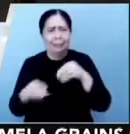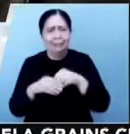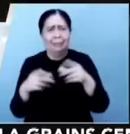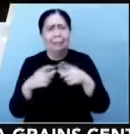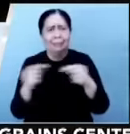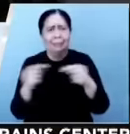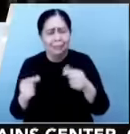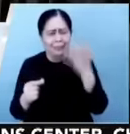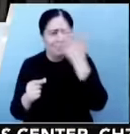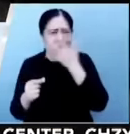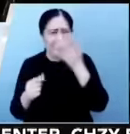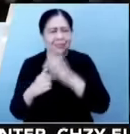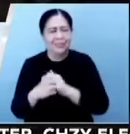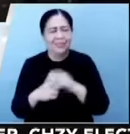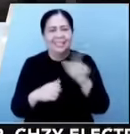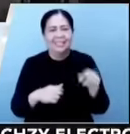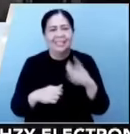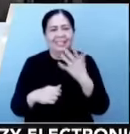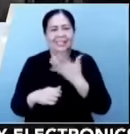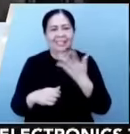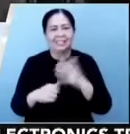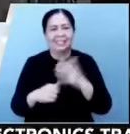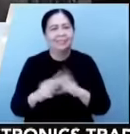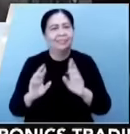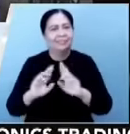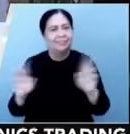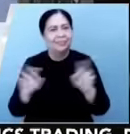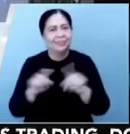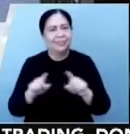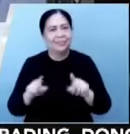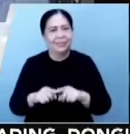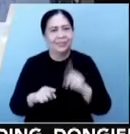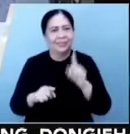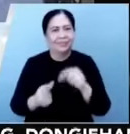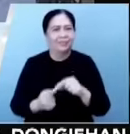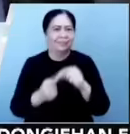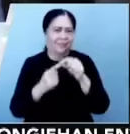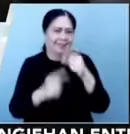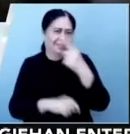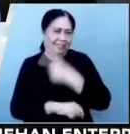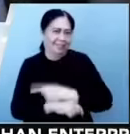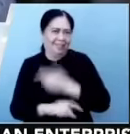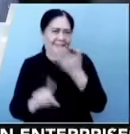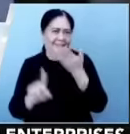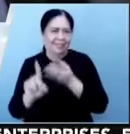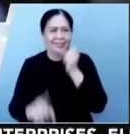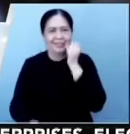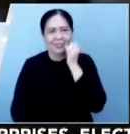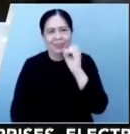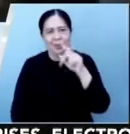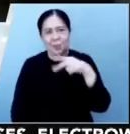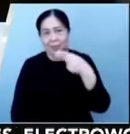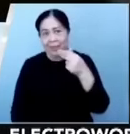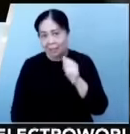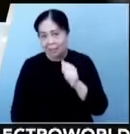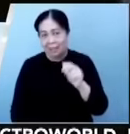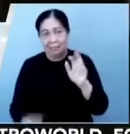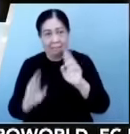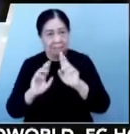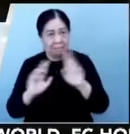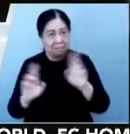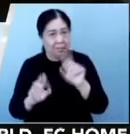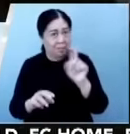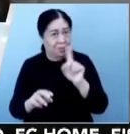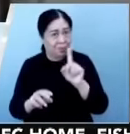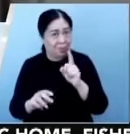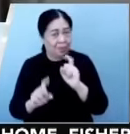si Allen, getting ready na raw para sa special day ni Sofia. May nakahanda na kaya siyang birthday